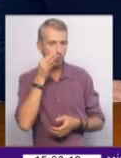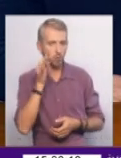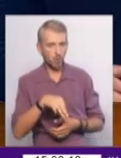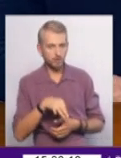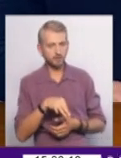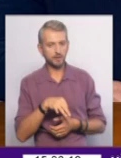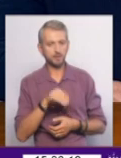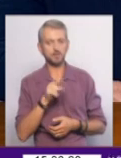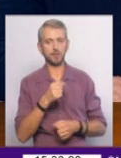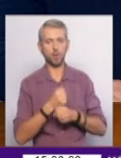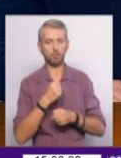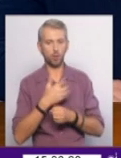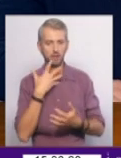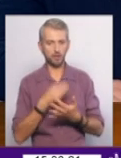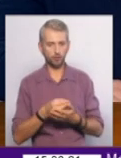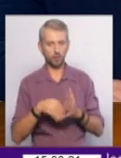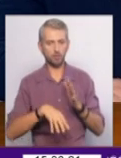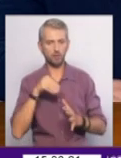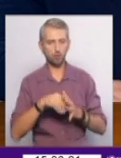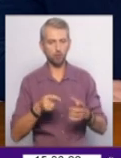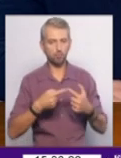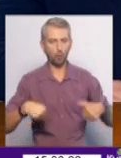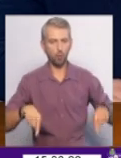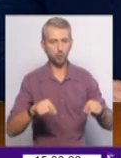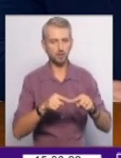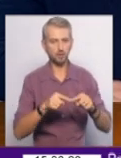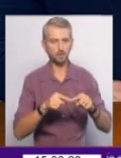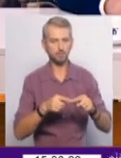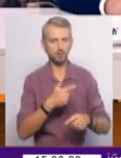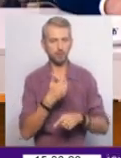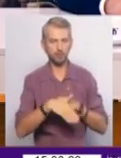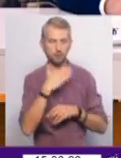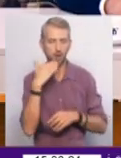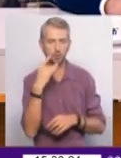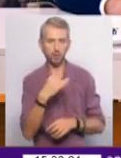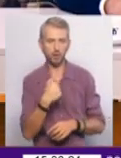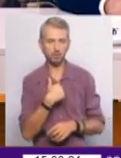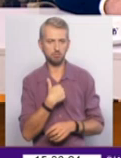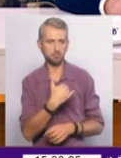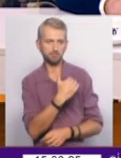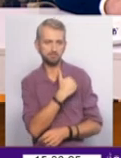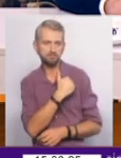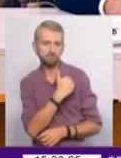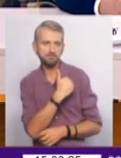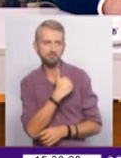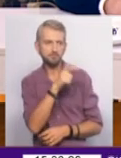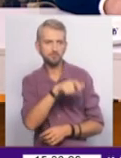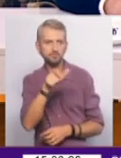це роботи на своєму виборчому окрузі, вже неодноразово до мене звертаються кияни з